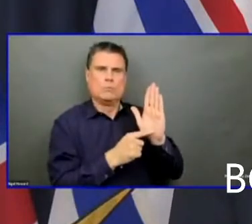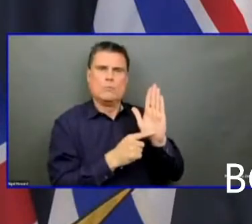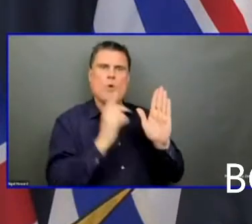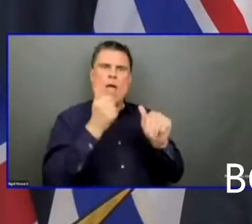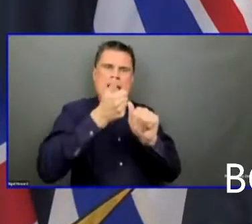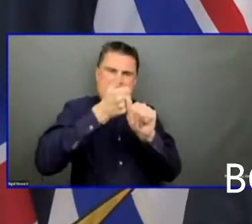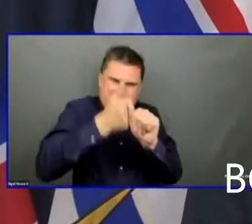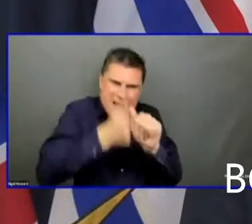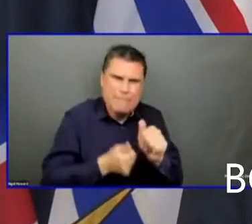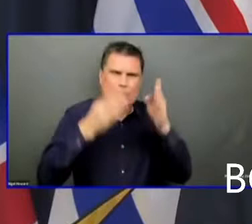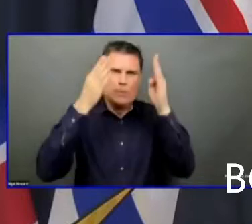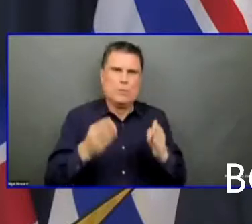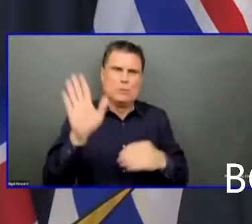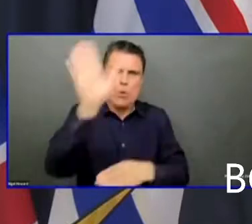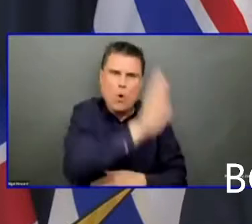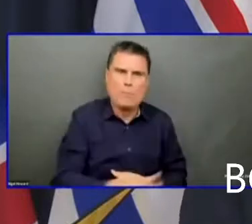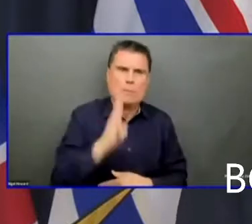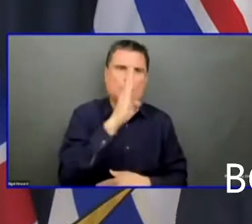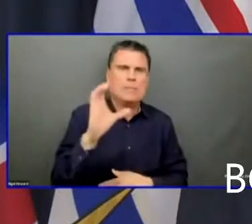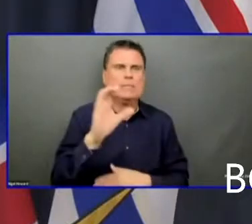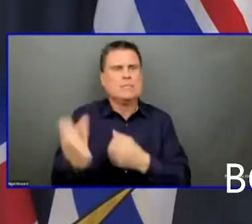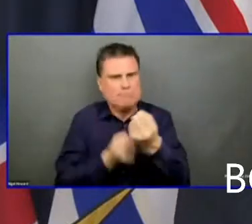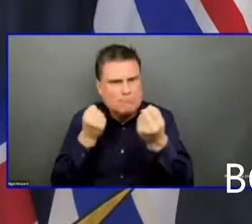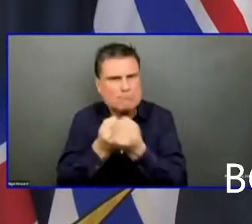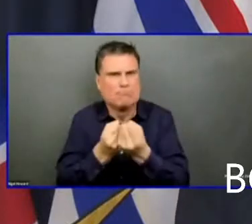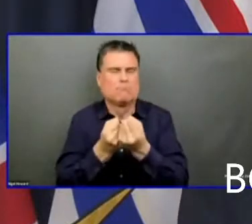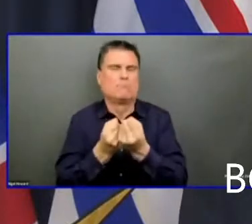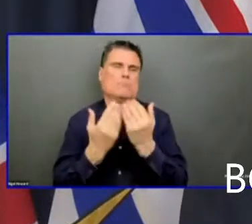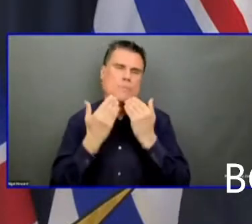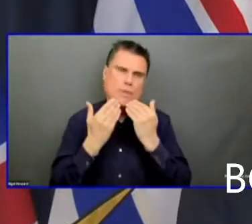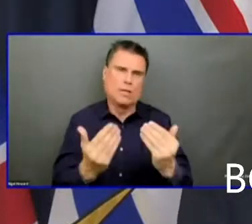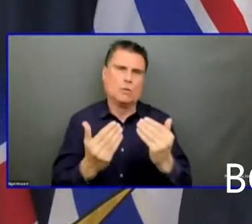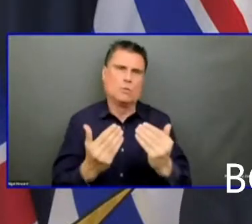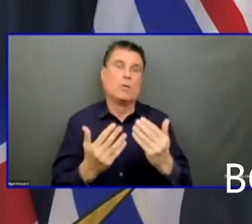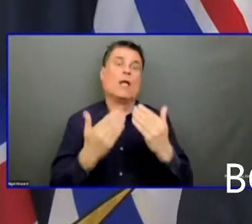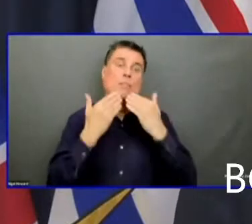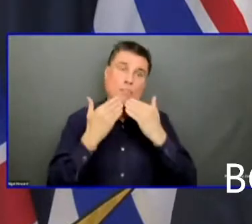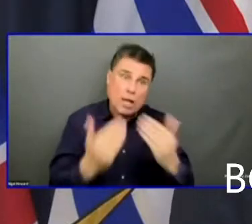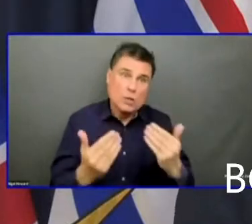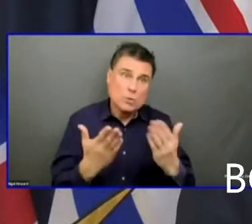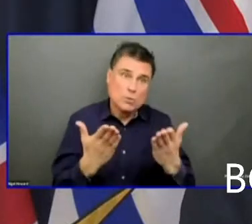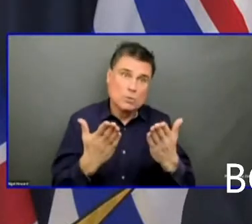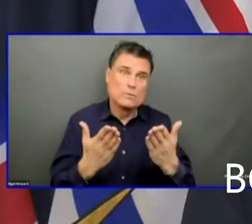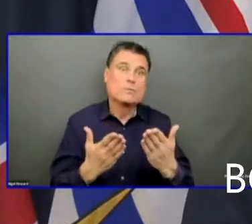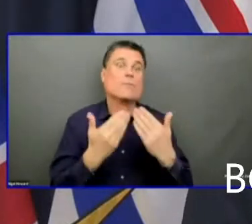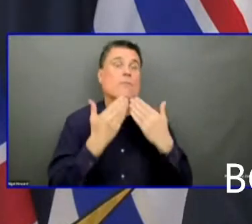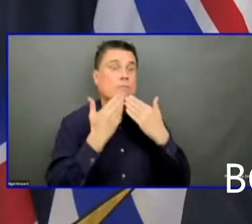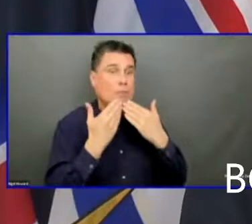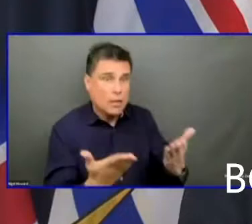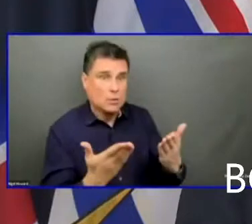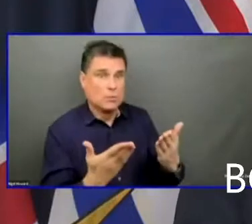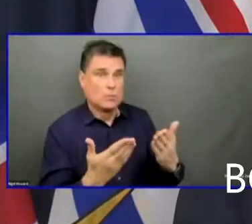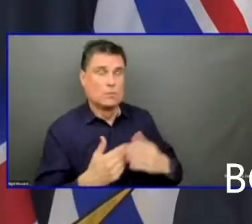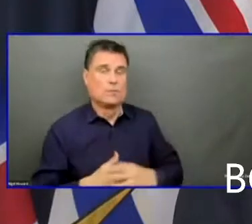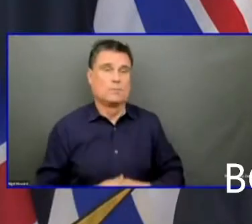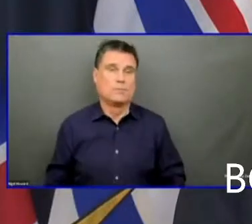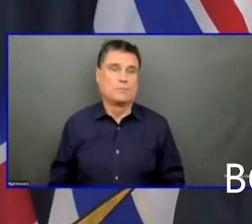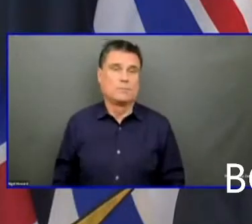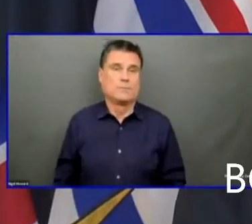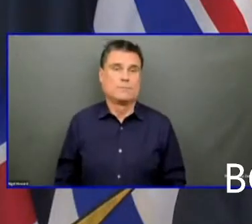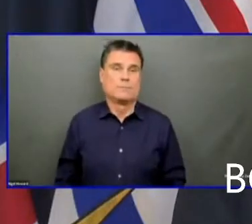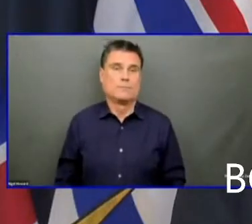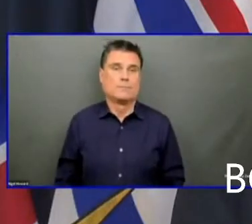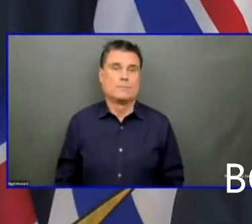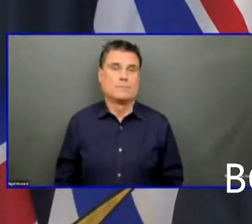们，谢谢你们，也就是求你们了，求你们了，求你们了啊！已经到了这个阶段，就像上次伯尼医生说